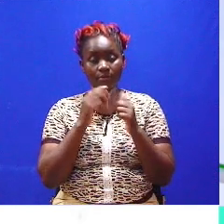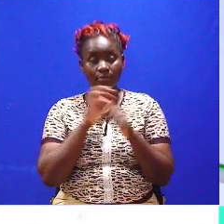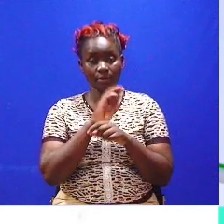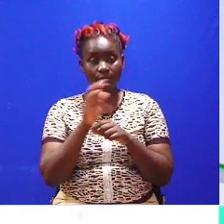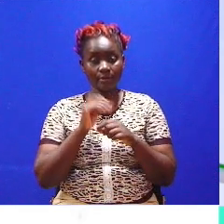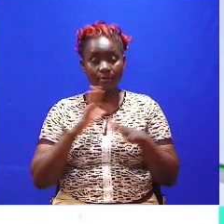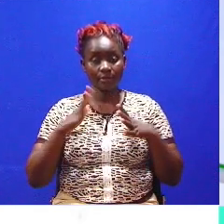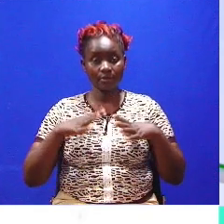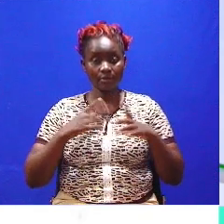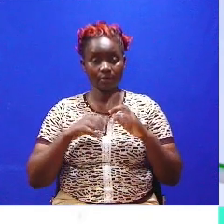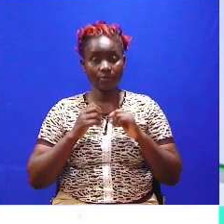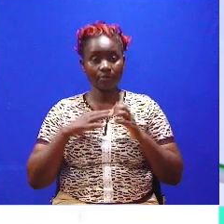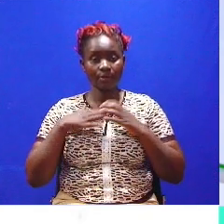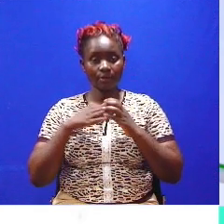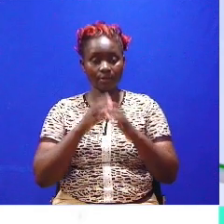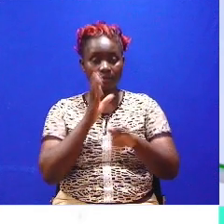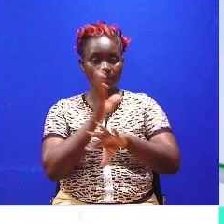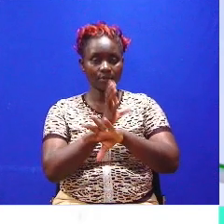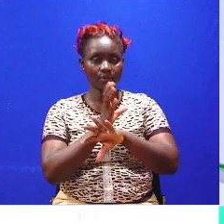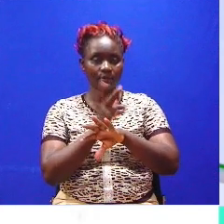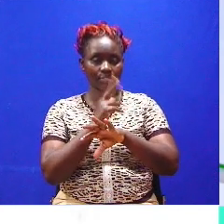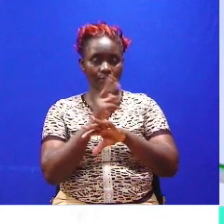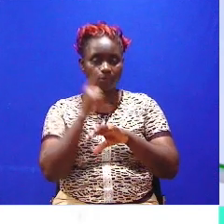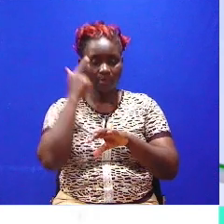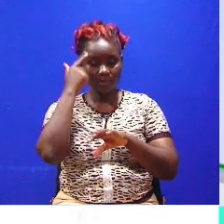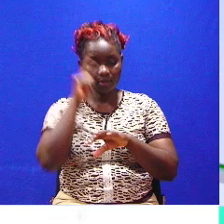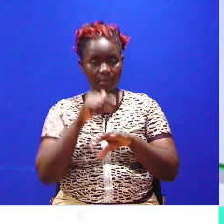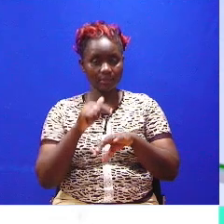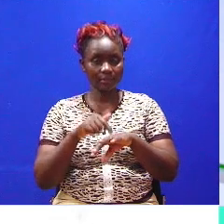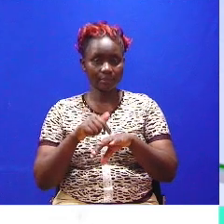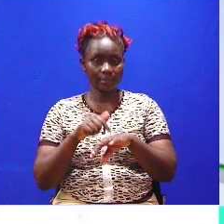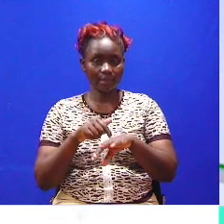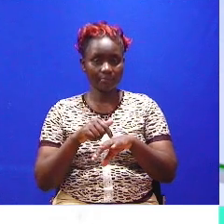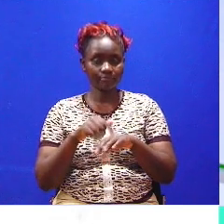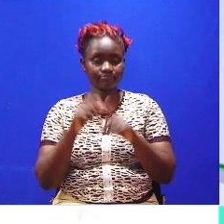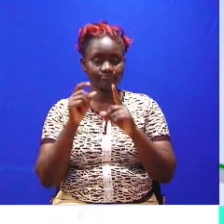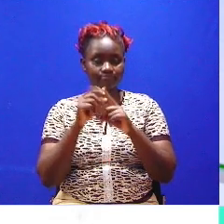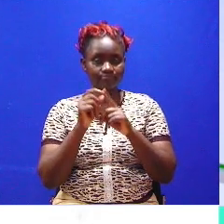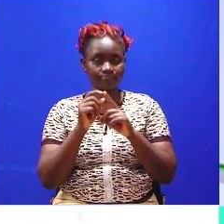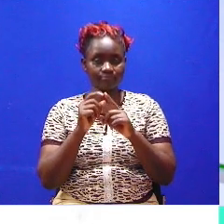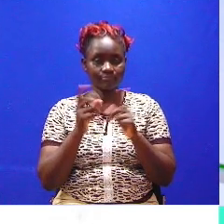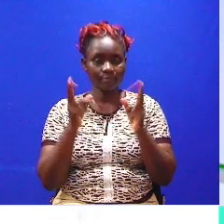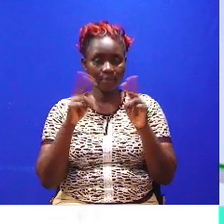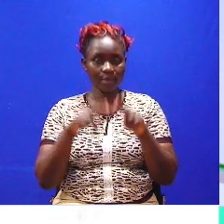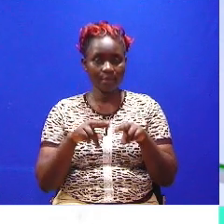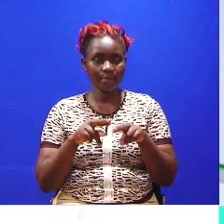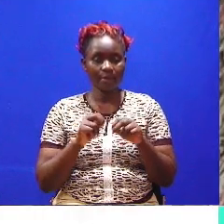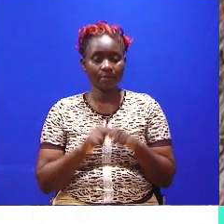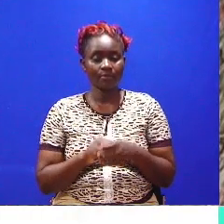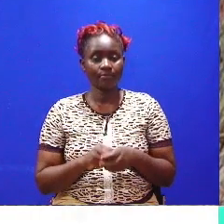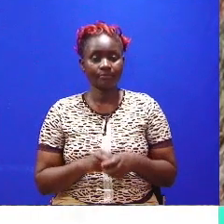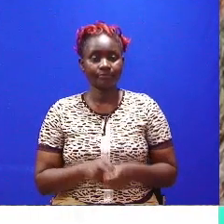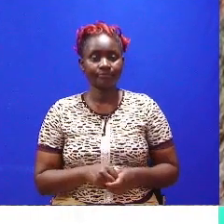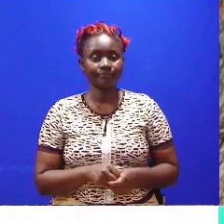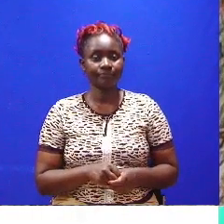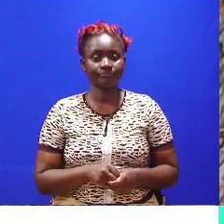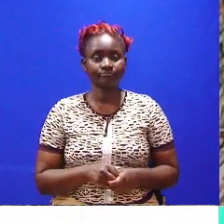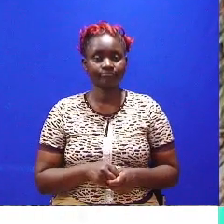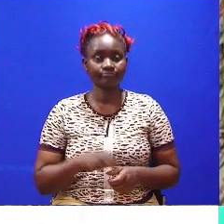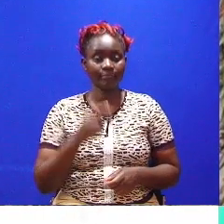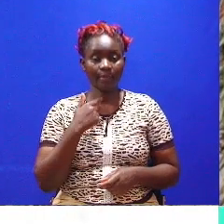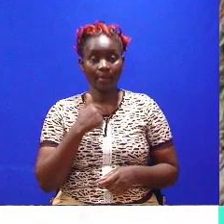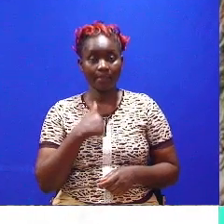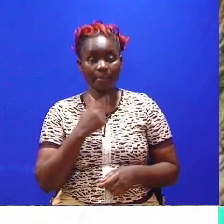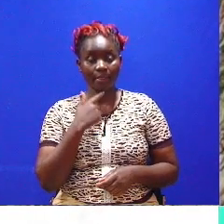abara ikoro ase chikanisa koba maiso chinga kichia engana abune yu ya kwa rekanete. Again, tuda atewe